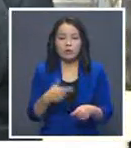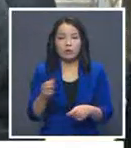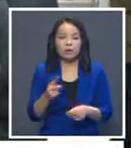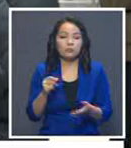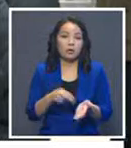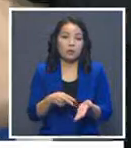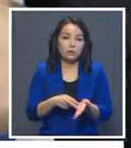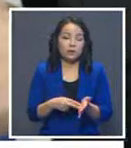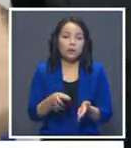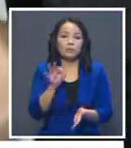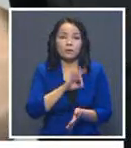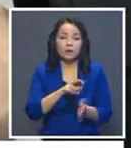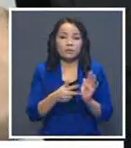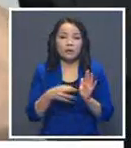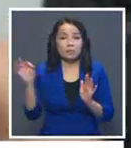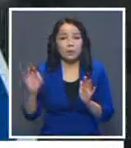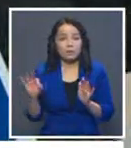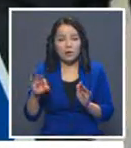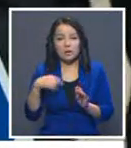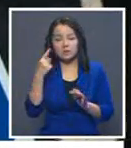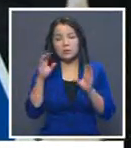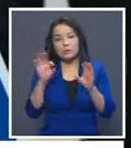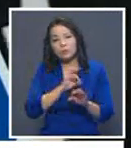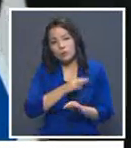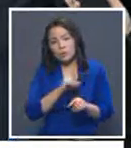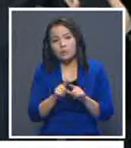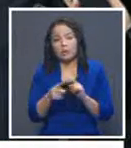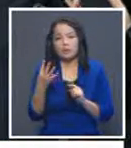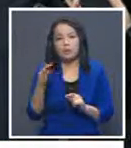жеке тұлғалар үшін 8%, заңды тұлғалар үшін 4%-ға өсті.